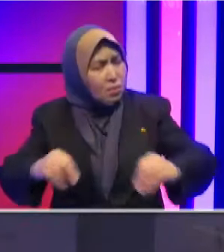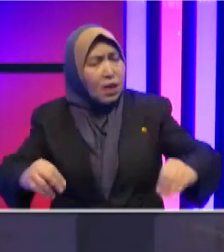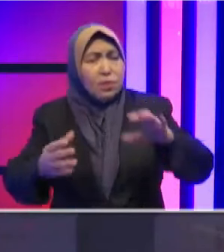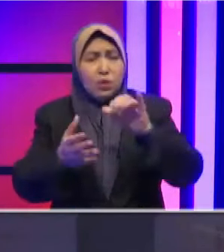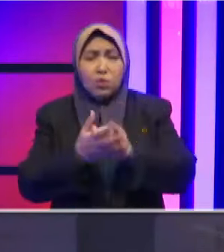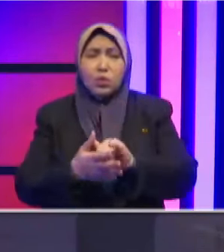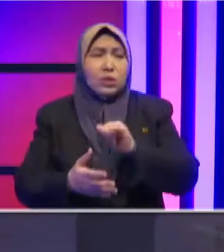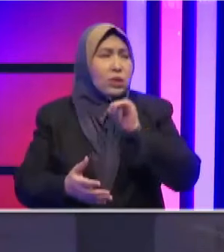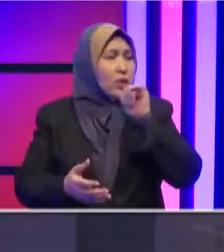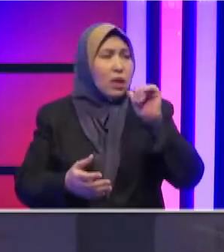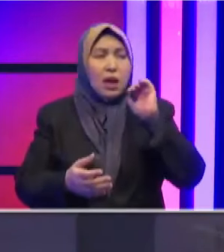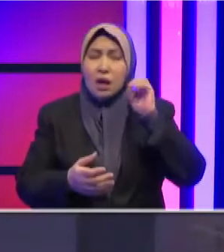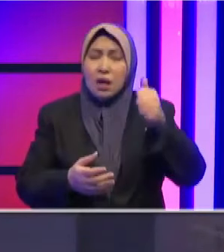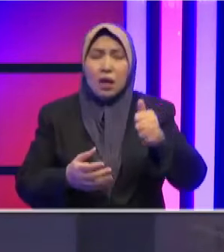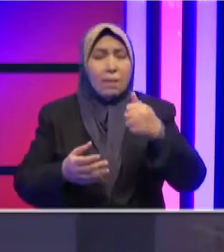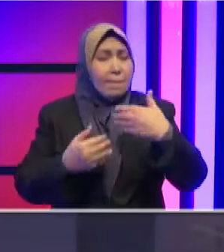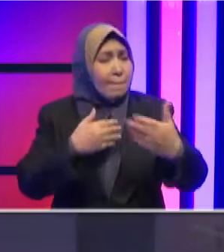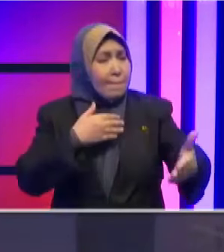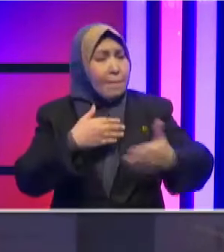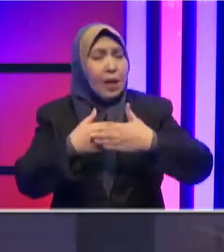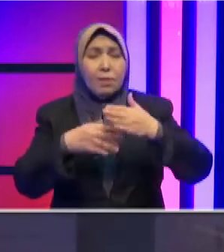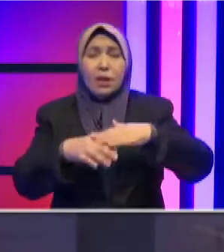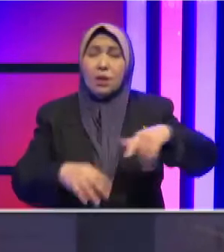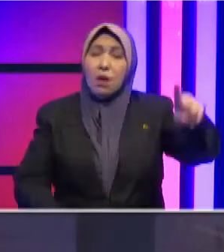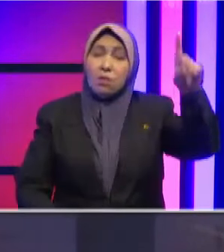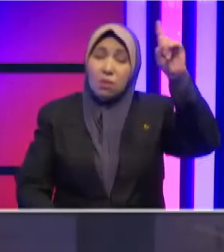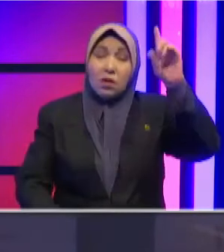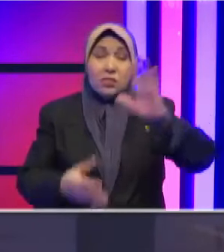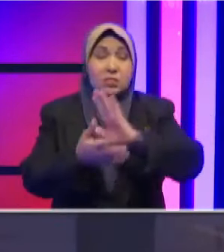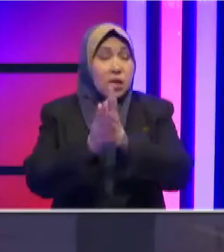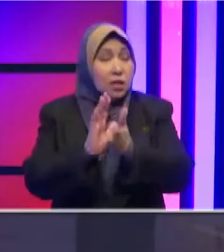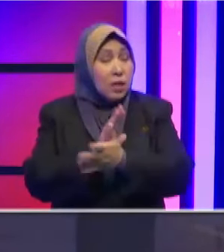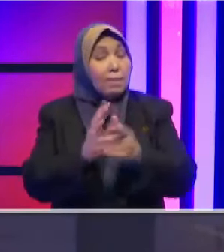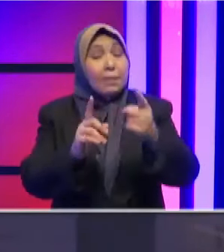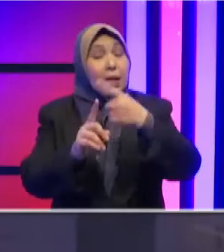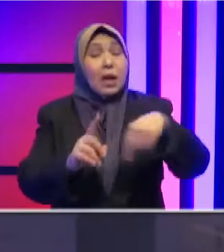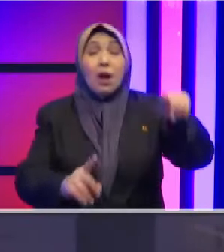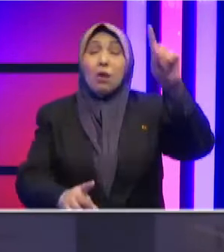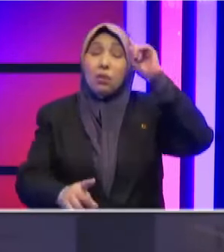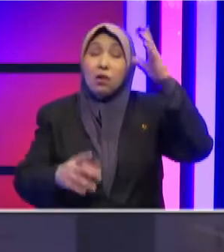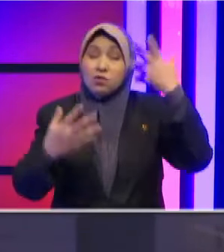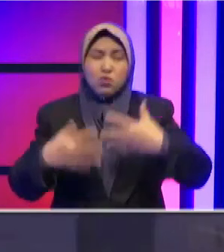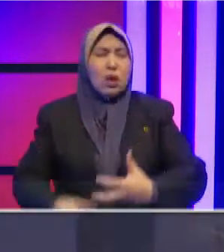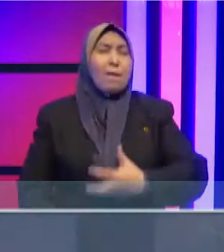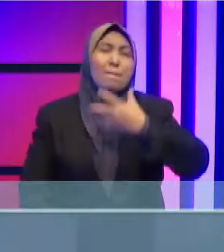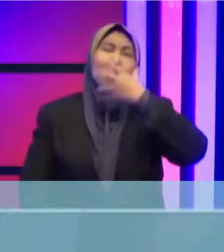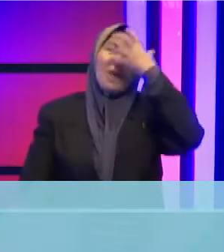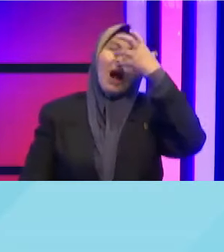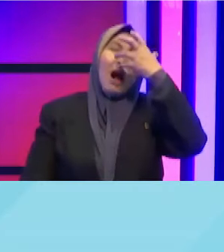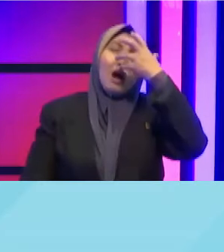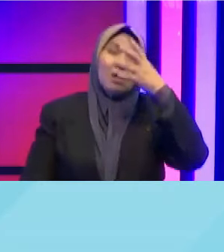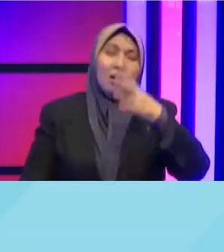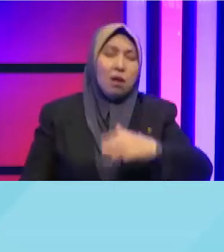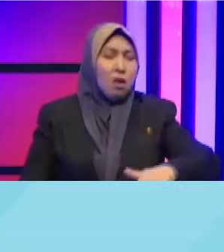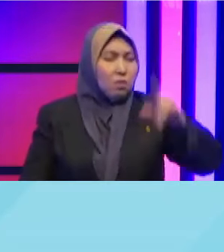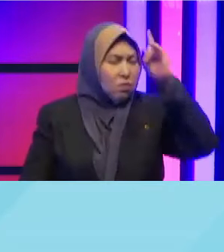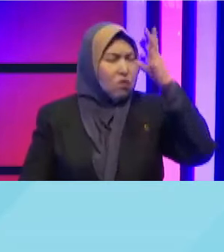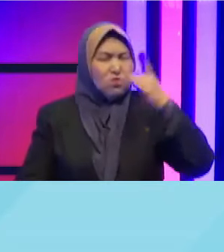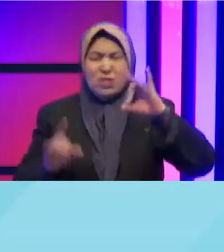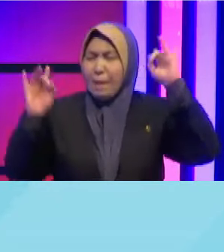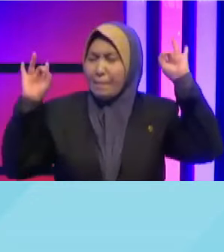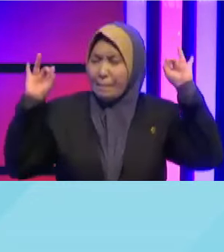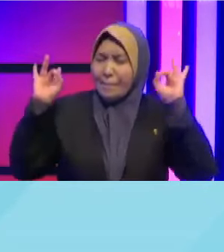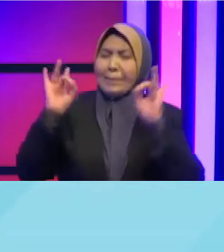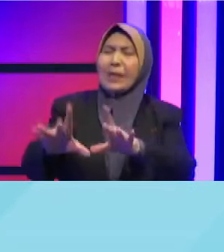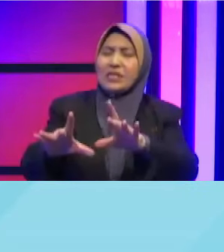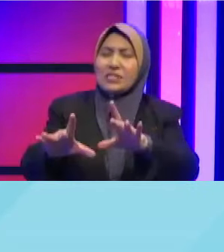mereka tidak akan kembali kepada kami artinya bila Allah dah Mur ke bila Allah dah membenci sesuatu